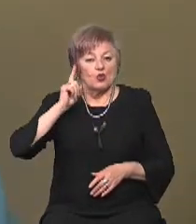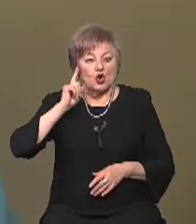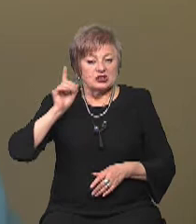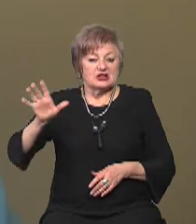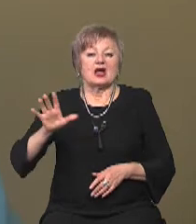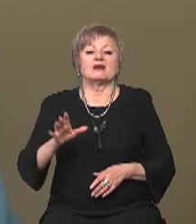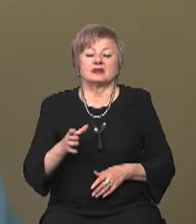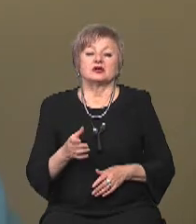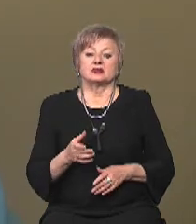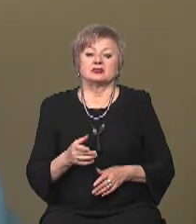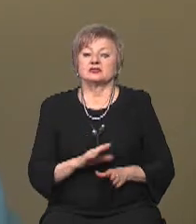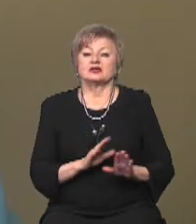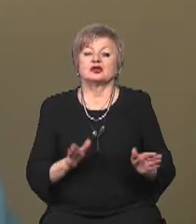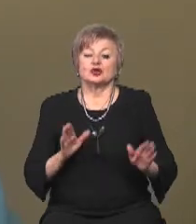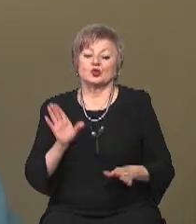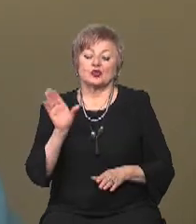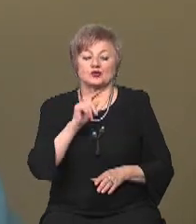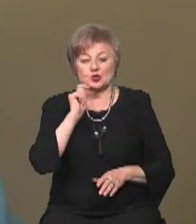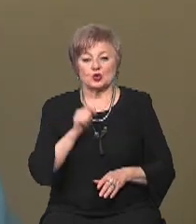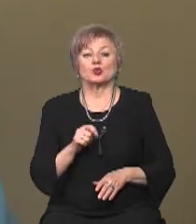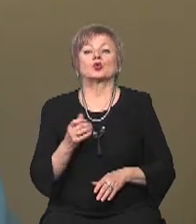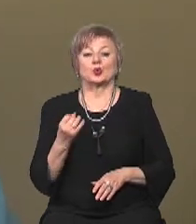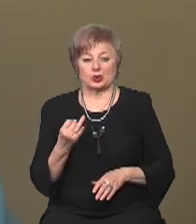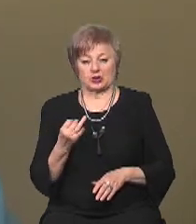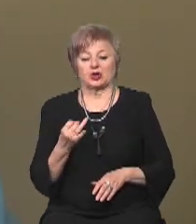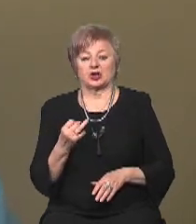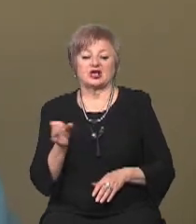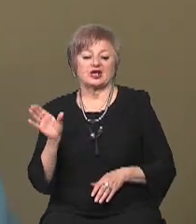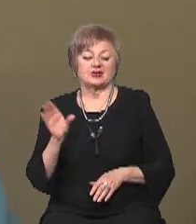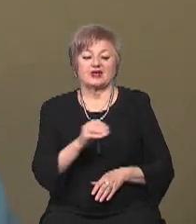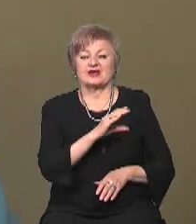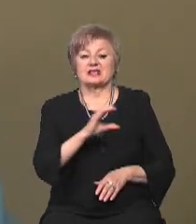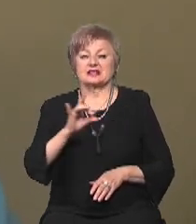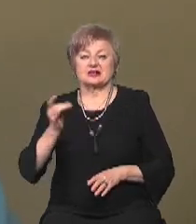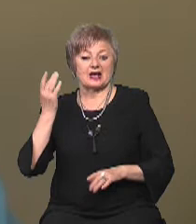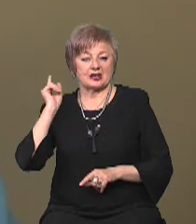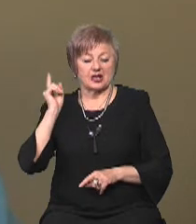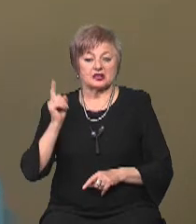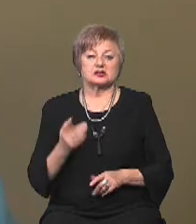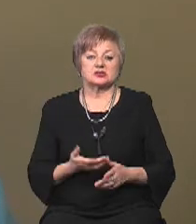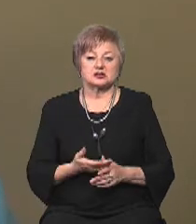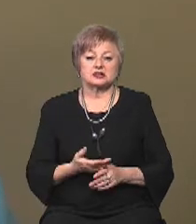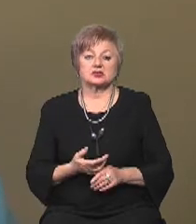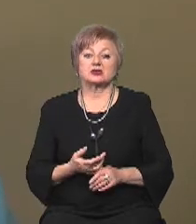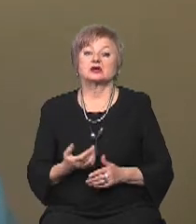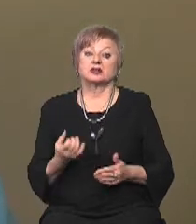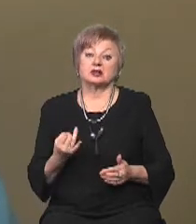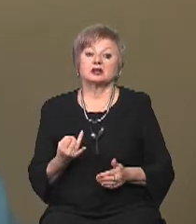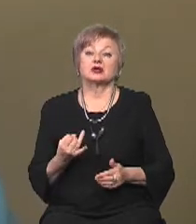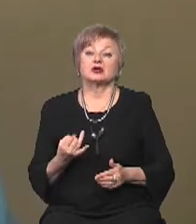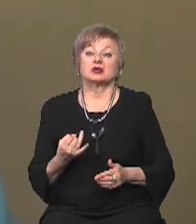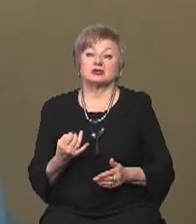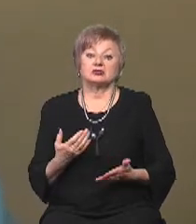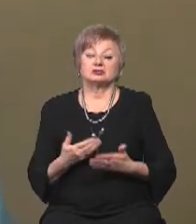прославились, скажімо так, не тільки на всю Україну, іноді на весь Радянський Союз колишній, і навіть в світі, там